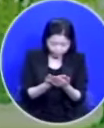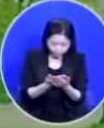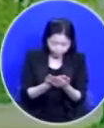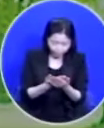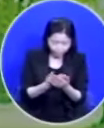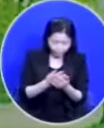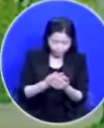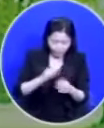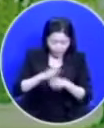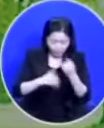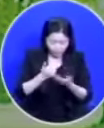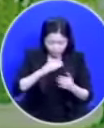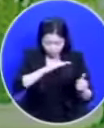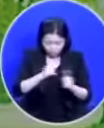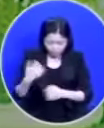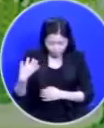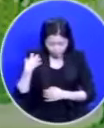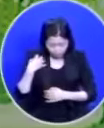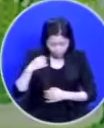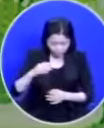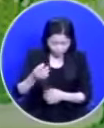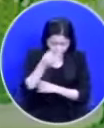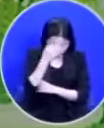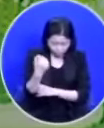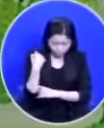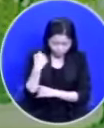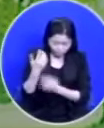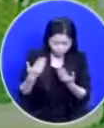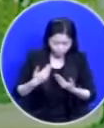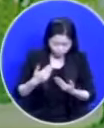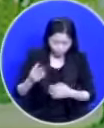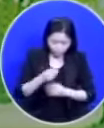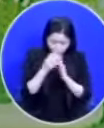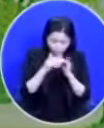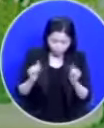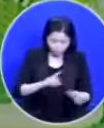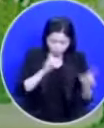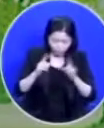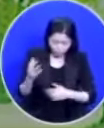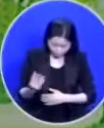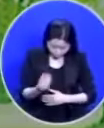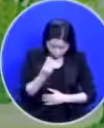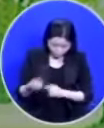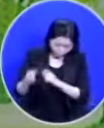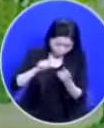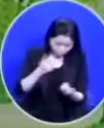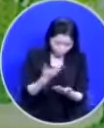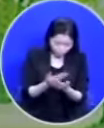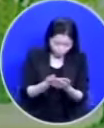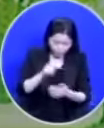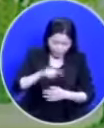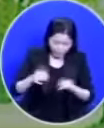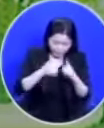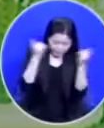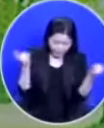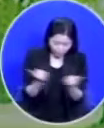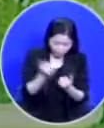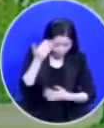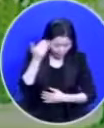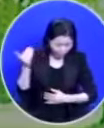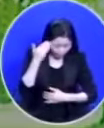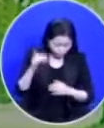사명을 감당할 능력을 주시고 성도들의 삶에 거룩함을 부어주시고 회사 이사회의 한국